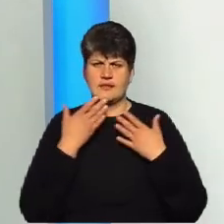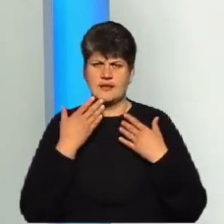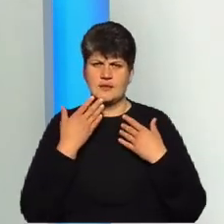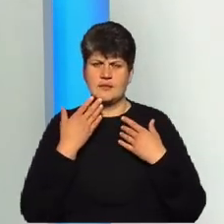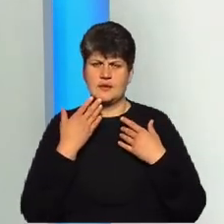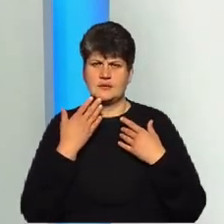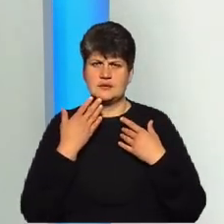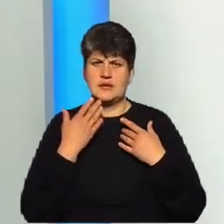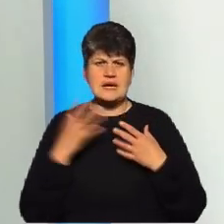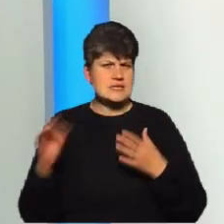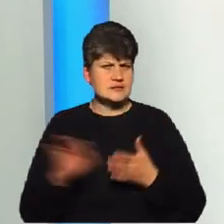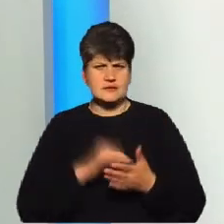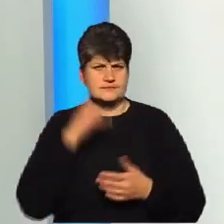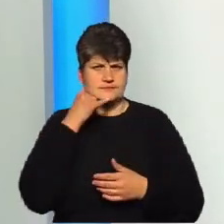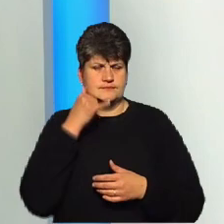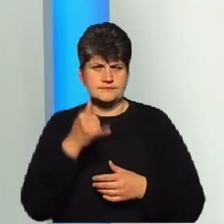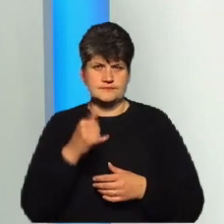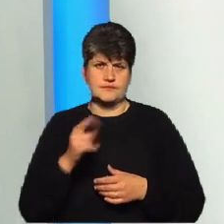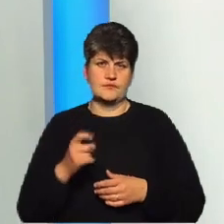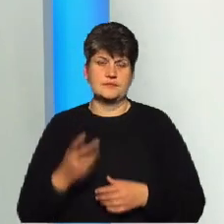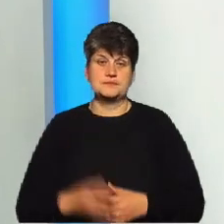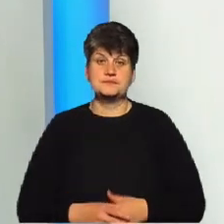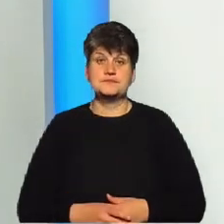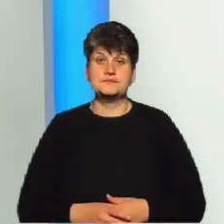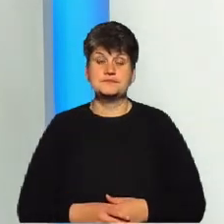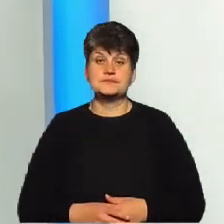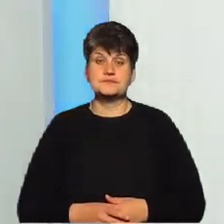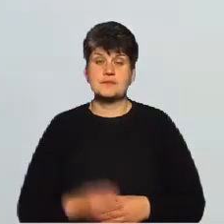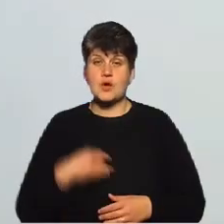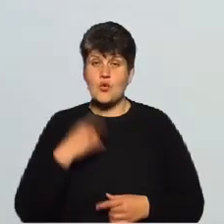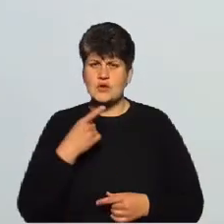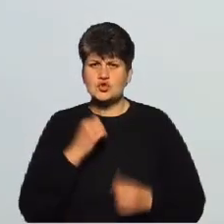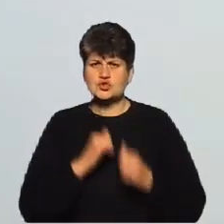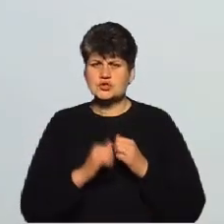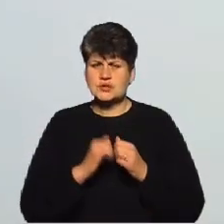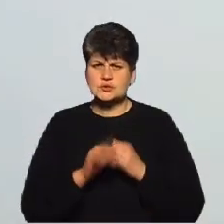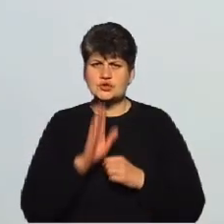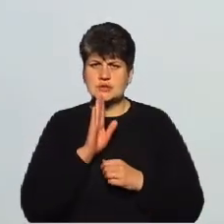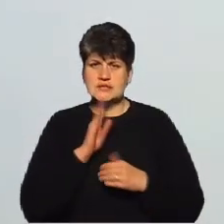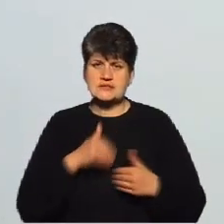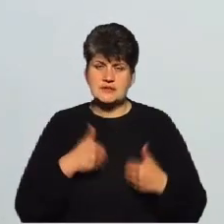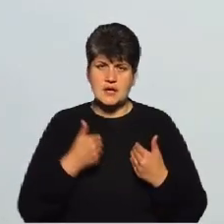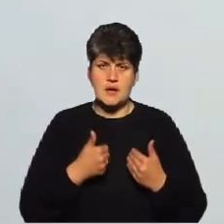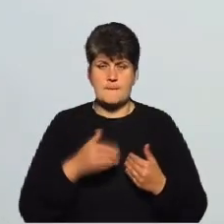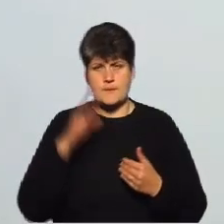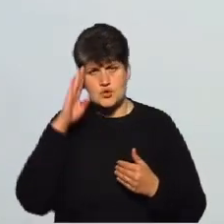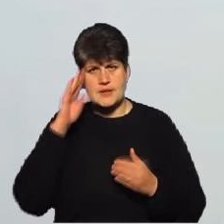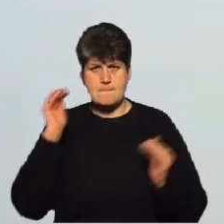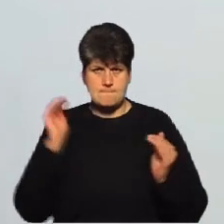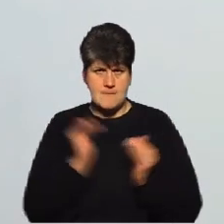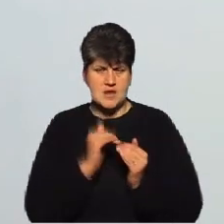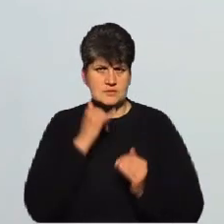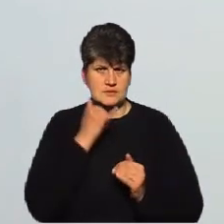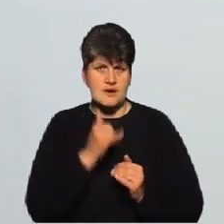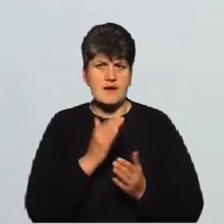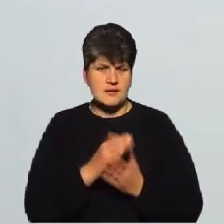одразу повідомляються відповідні органи. Ми говорили про те, що жінки найчастіше звертаються, чоловіки найменше, а є дзвінки від дітей,